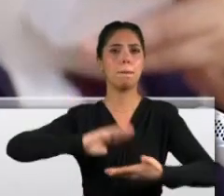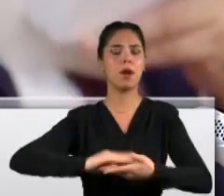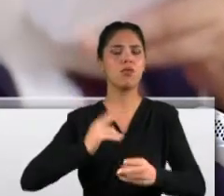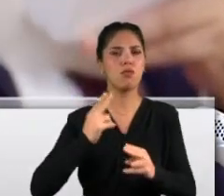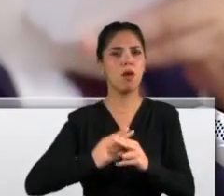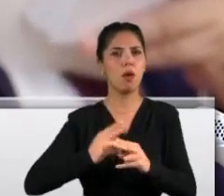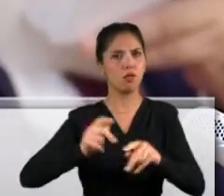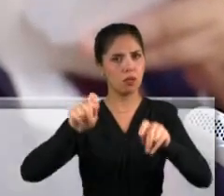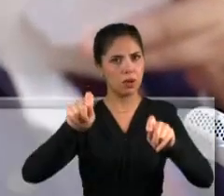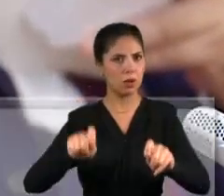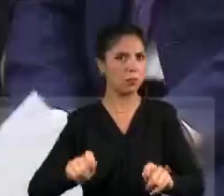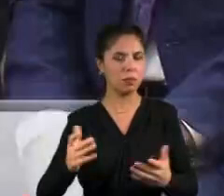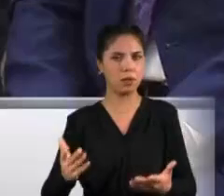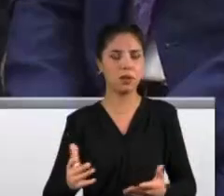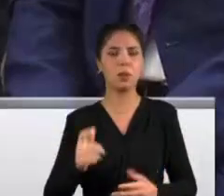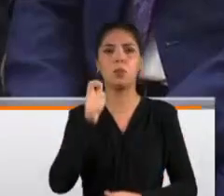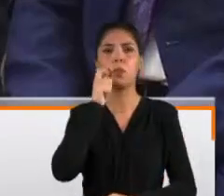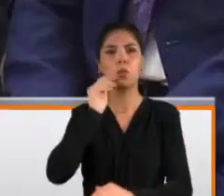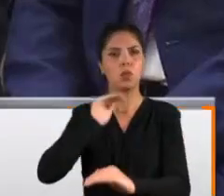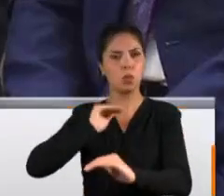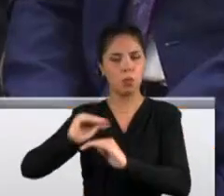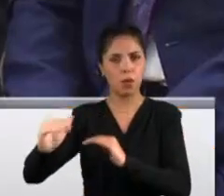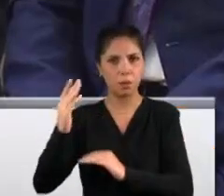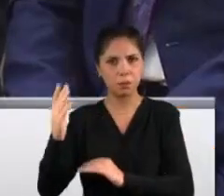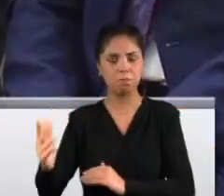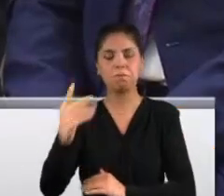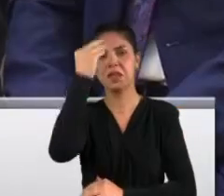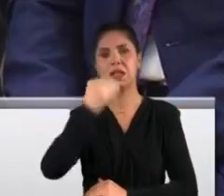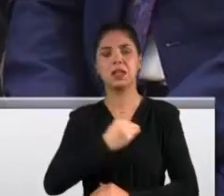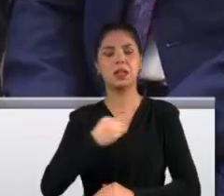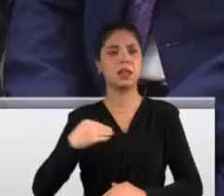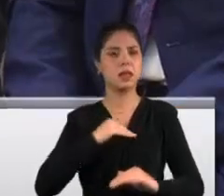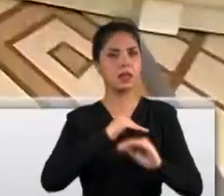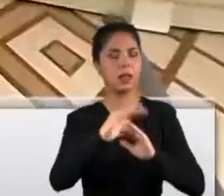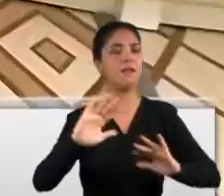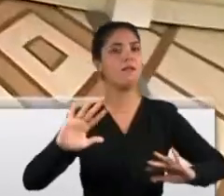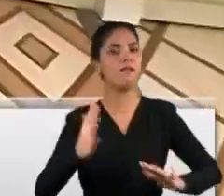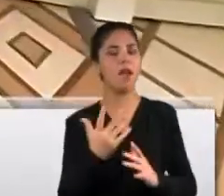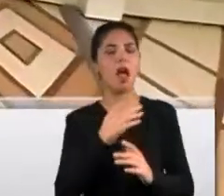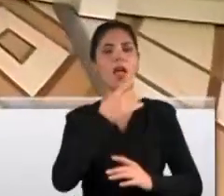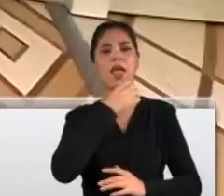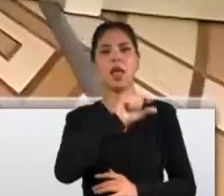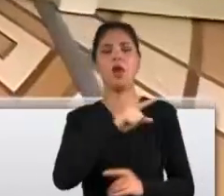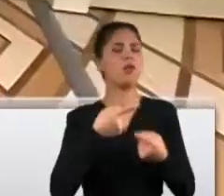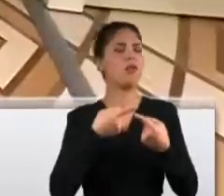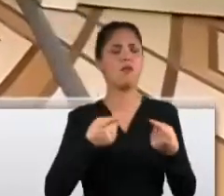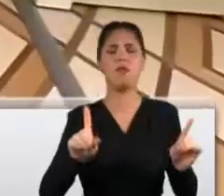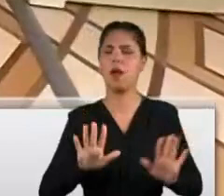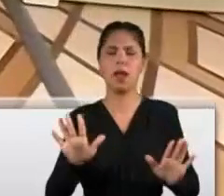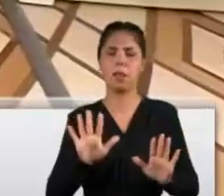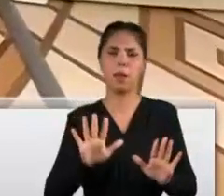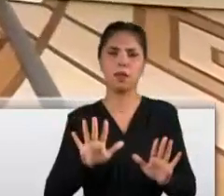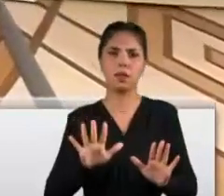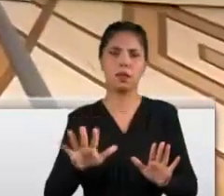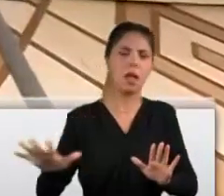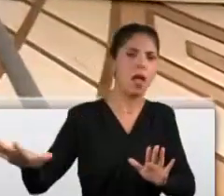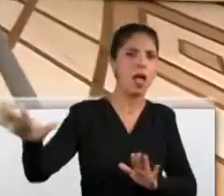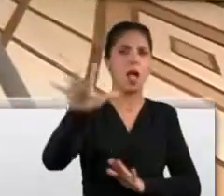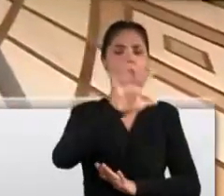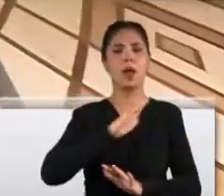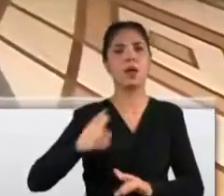süratle tesis edilmesidir. Müslüman, Hristiyan veya Yahudi fark etmeksizin